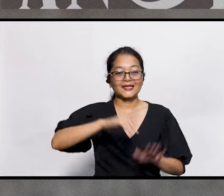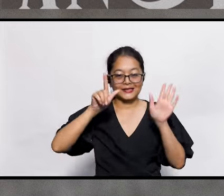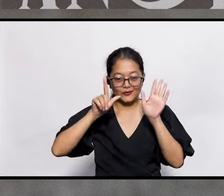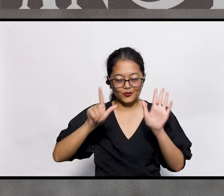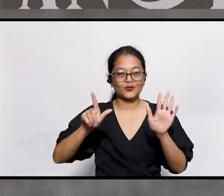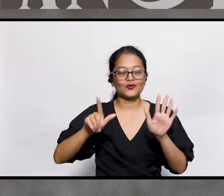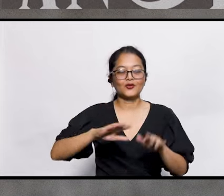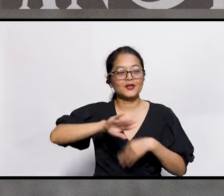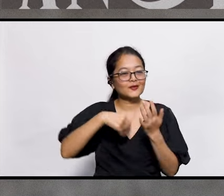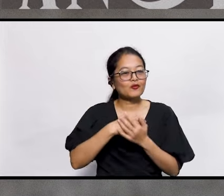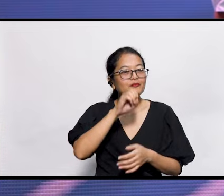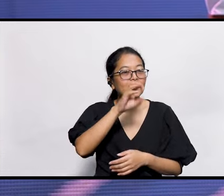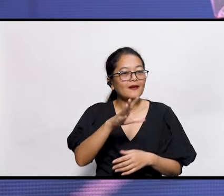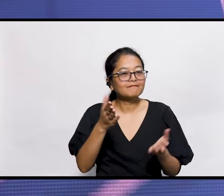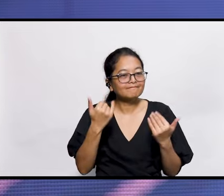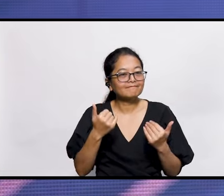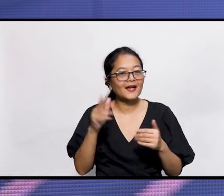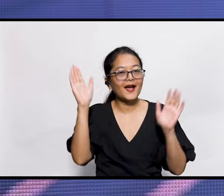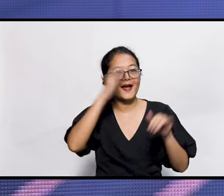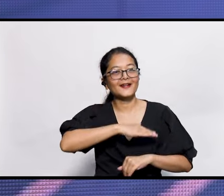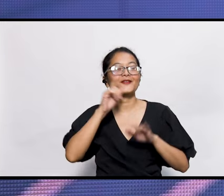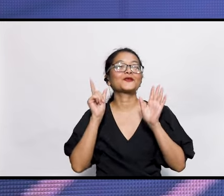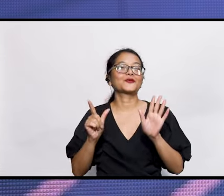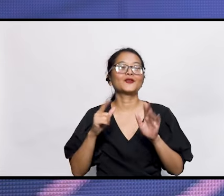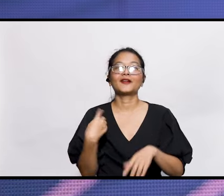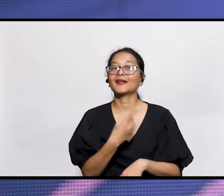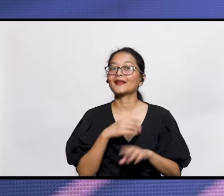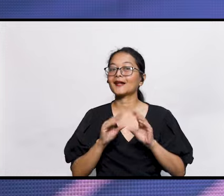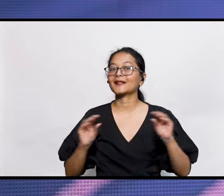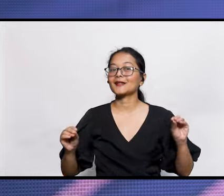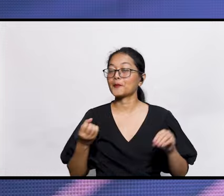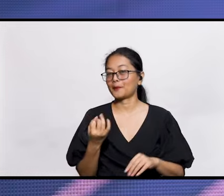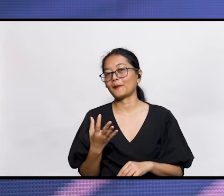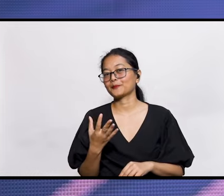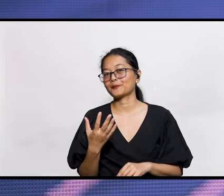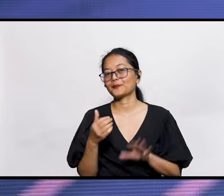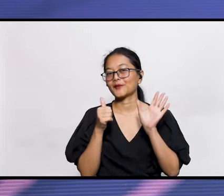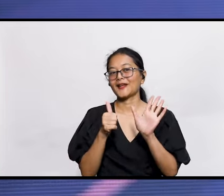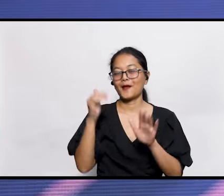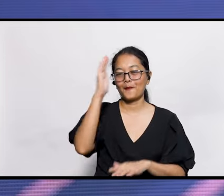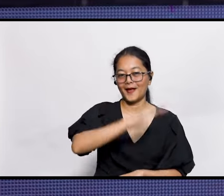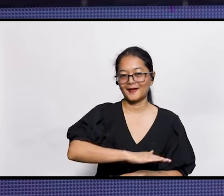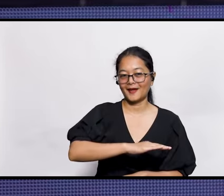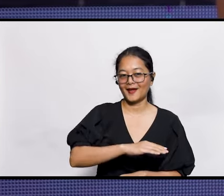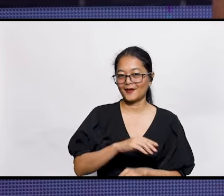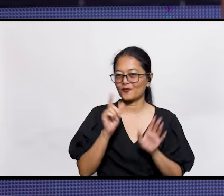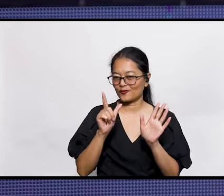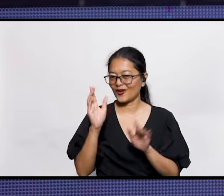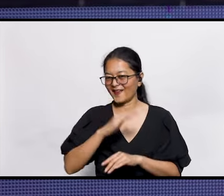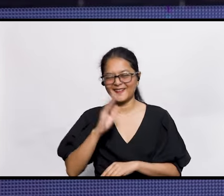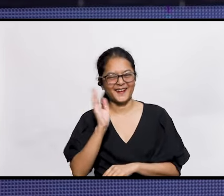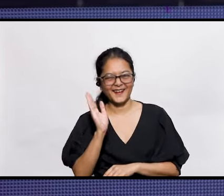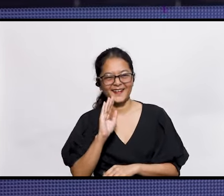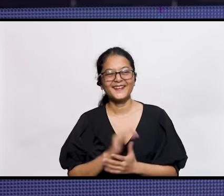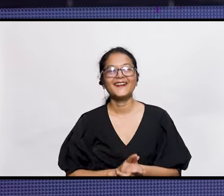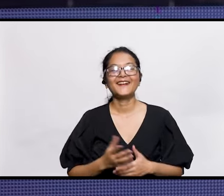semua katakan hari ketujuh kita bekerja Berapa hari 6 hari bukan 7 hari itu ya